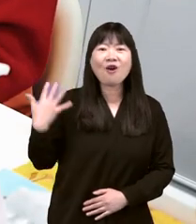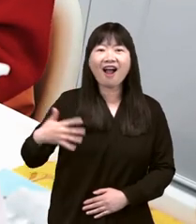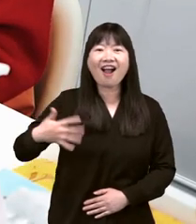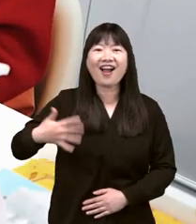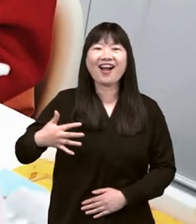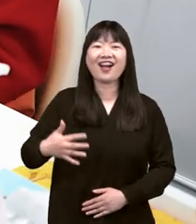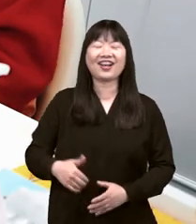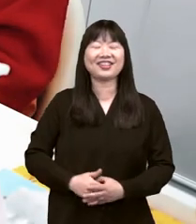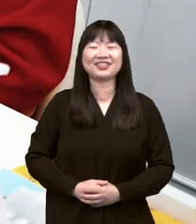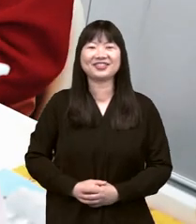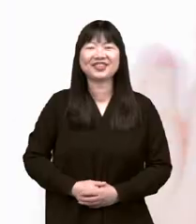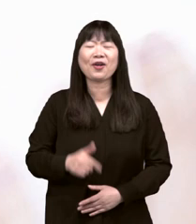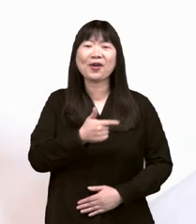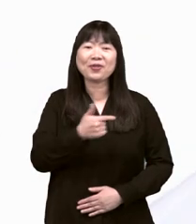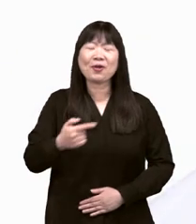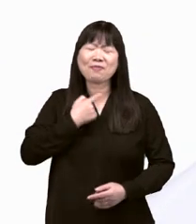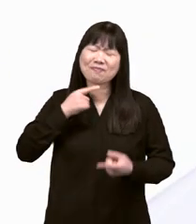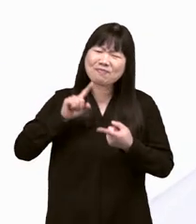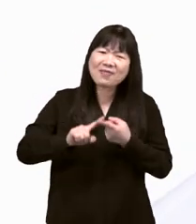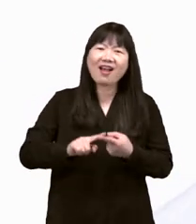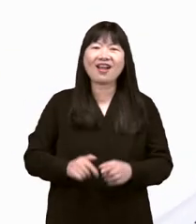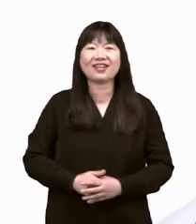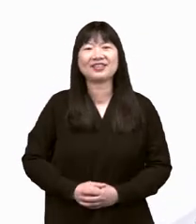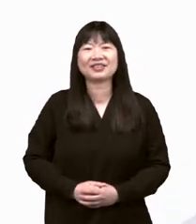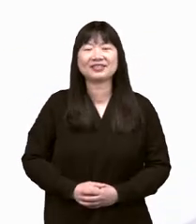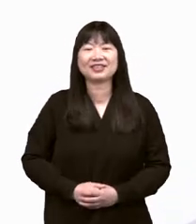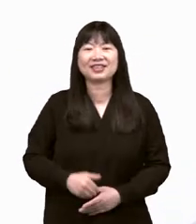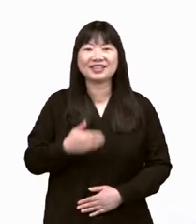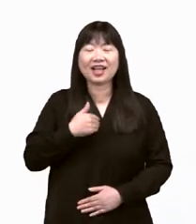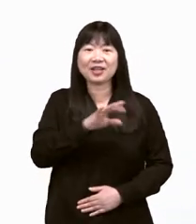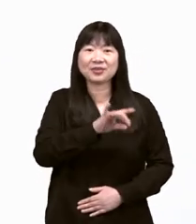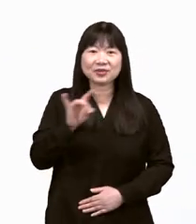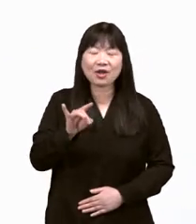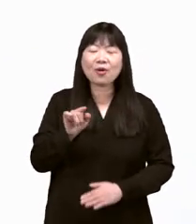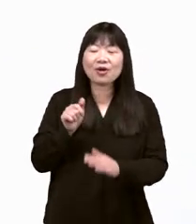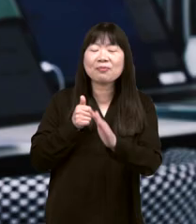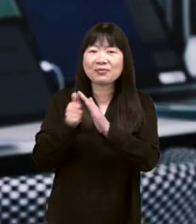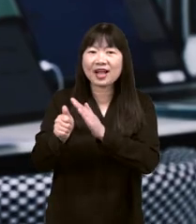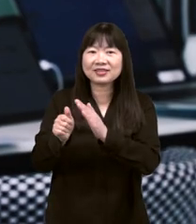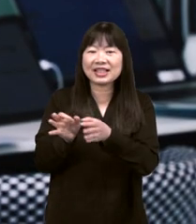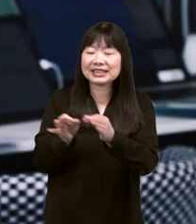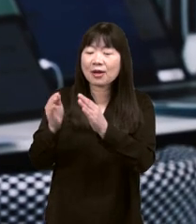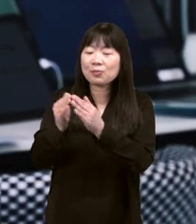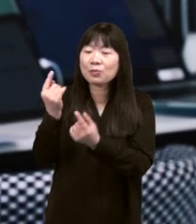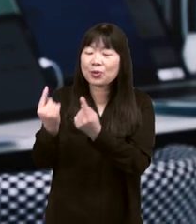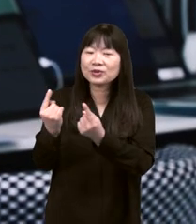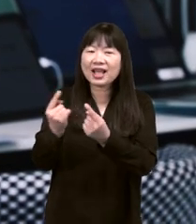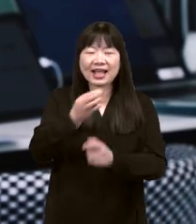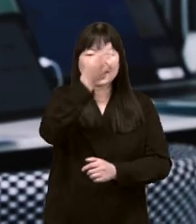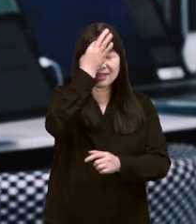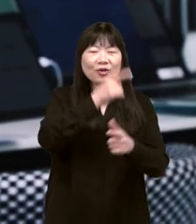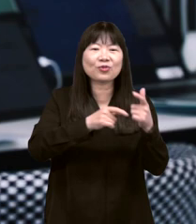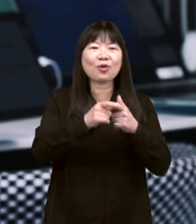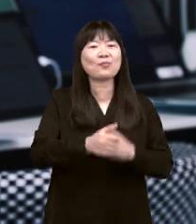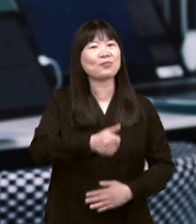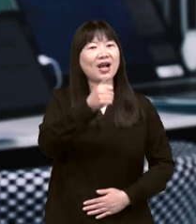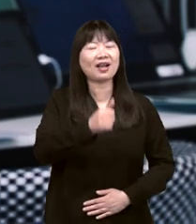세상에! 너무 마음에 들어요! 제가 종종 가는 샵보다 실력이 더 좋은 것 같아요.